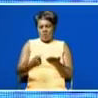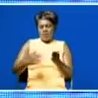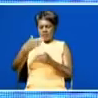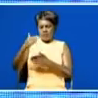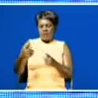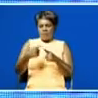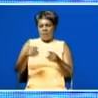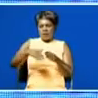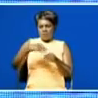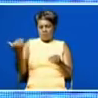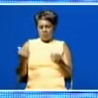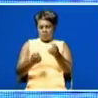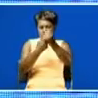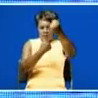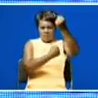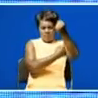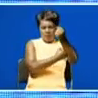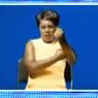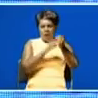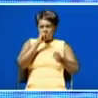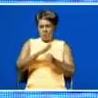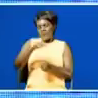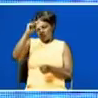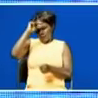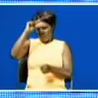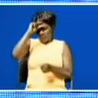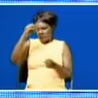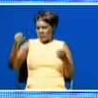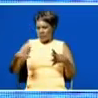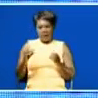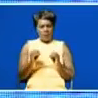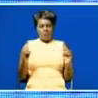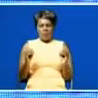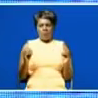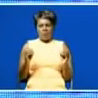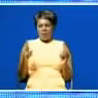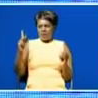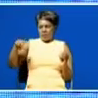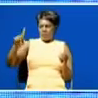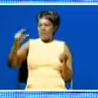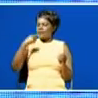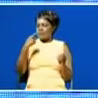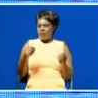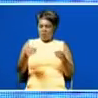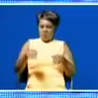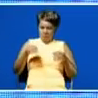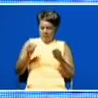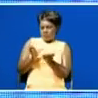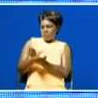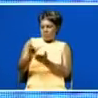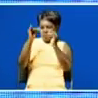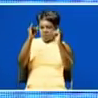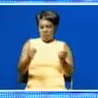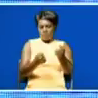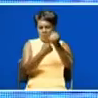japo kujiondoa kwa mfadhili na ahadi ya serikali bado imesalia katika vinywa vya wengi. KPL inasema huku wakisubiri wafadhili wapya,